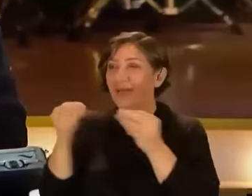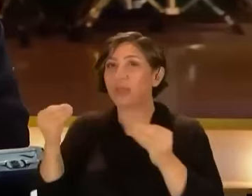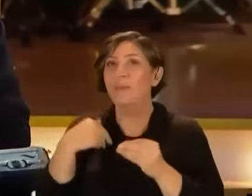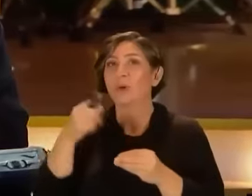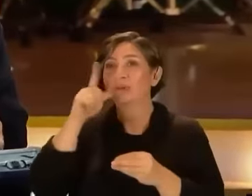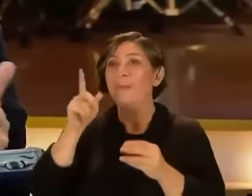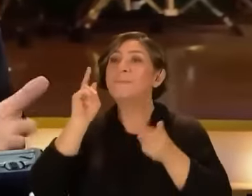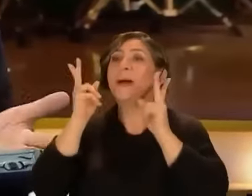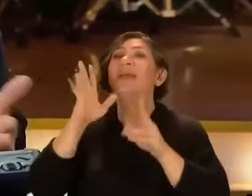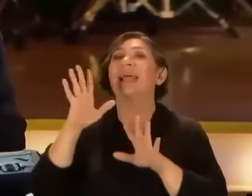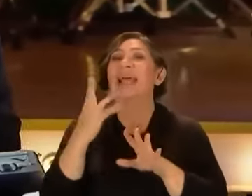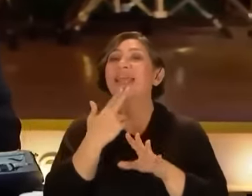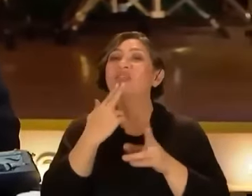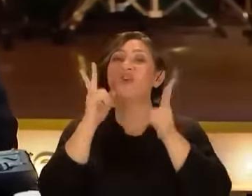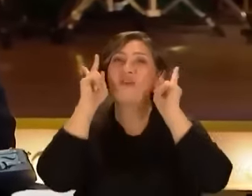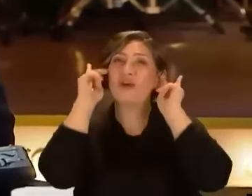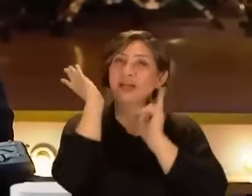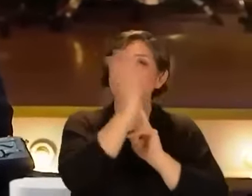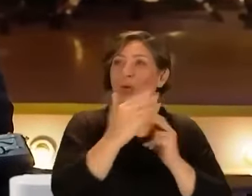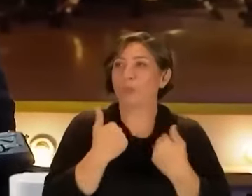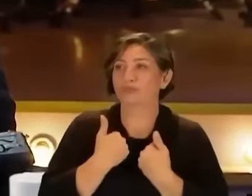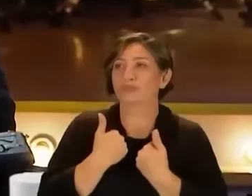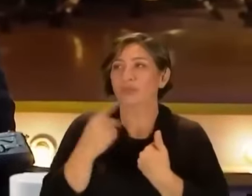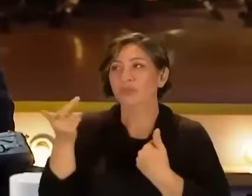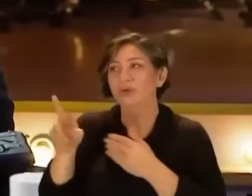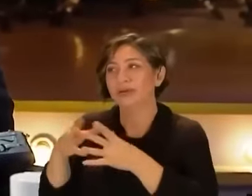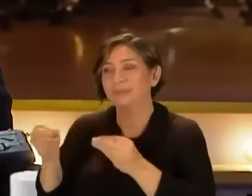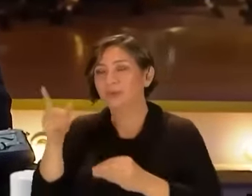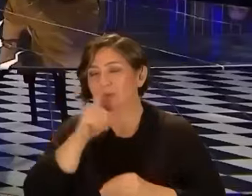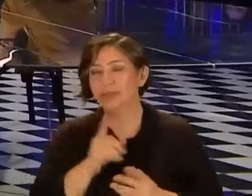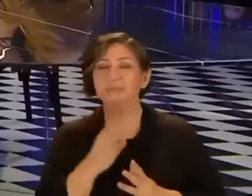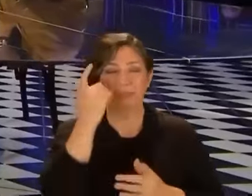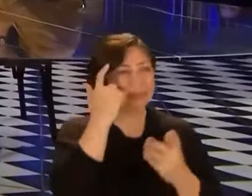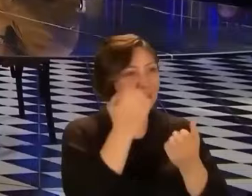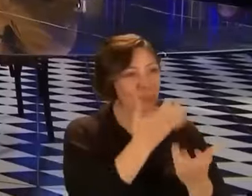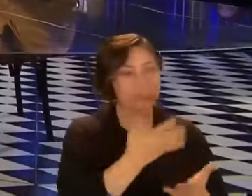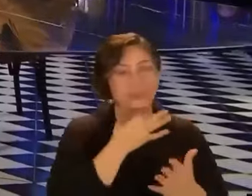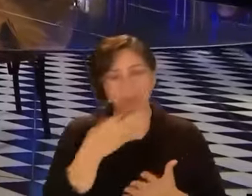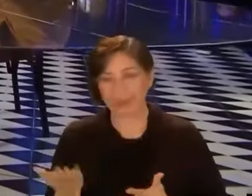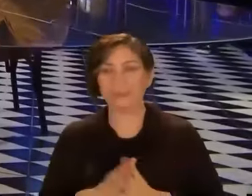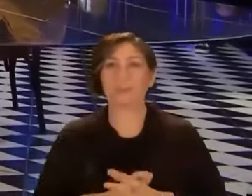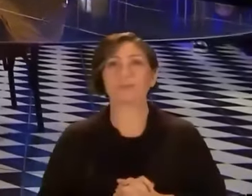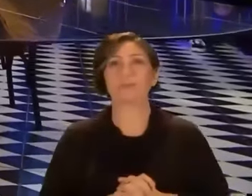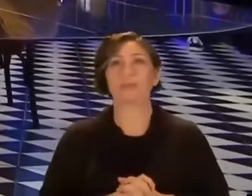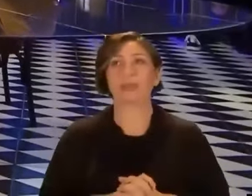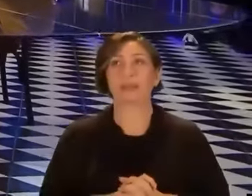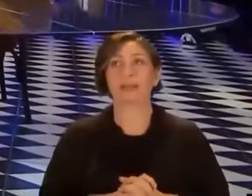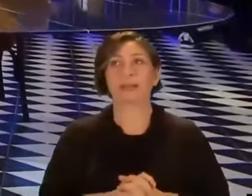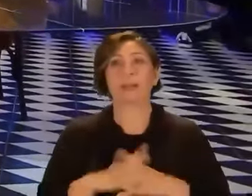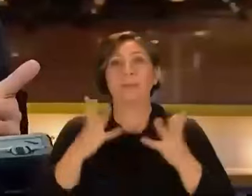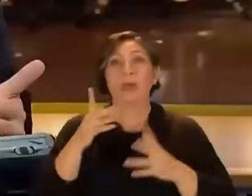Ben onun için berbere değil kadın kuaförüne gidiyorum. Onu kaybettim. Başınız sağ olsun. Evet, teşekkür ederiz. Peki.